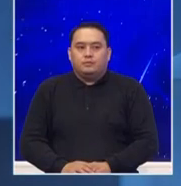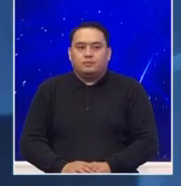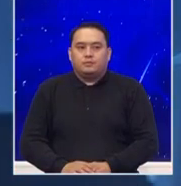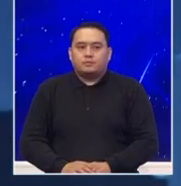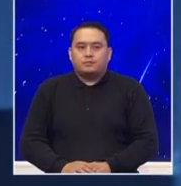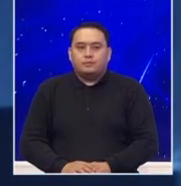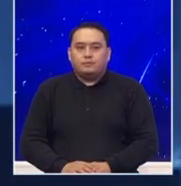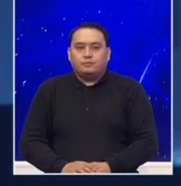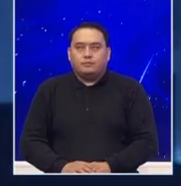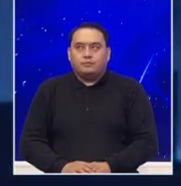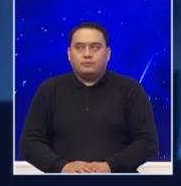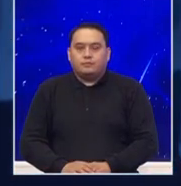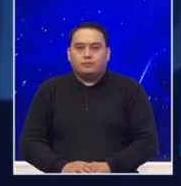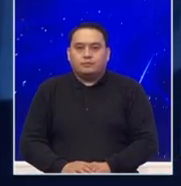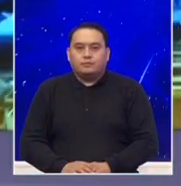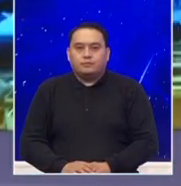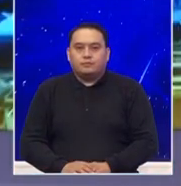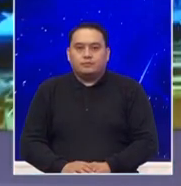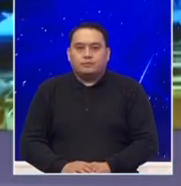телеканал ЖТСУ.